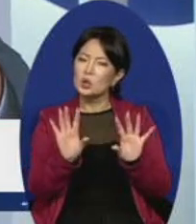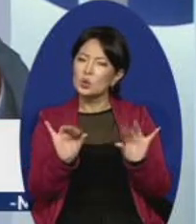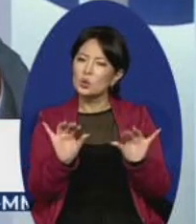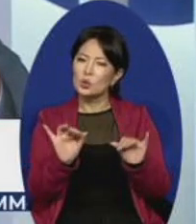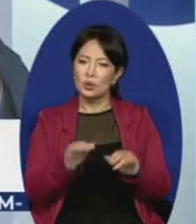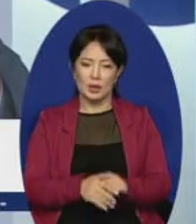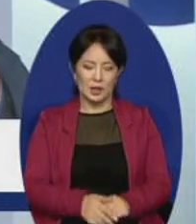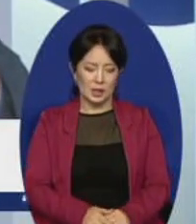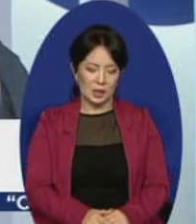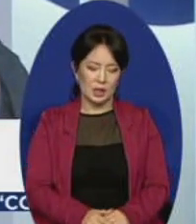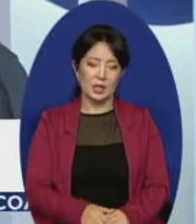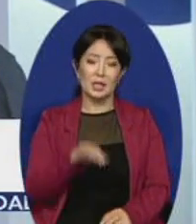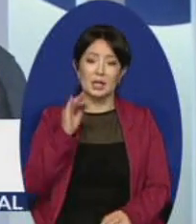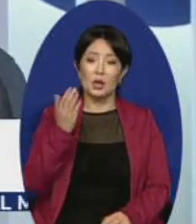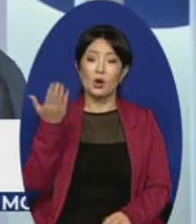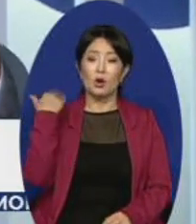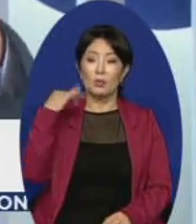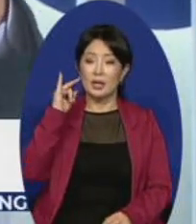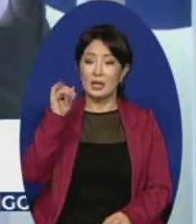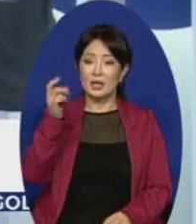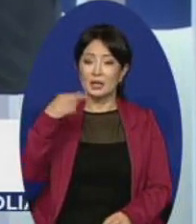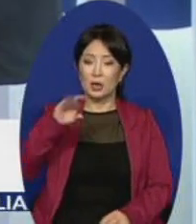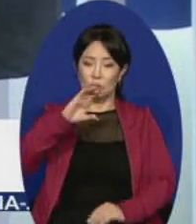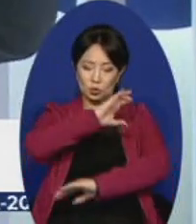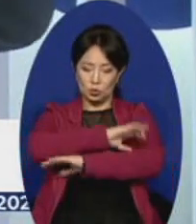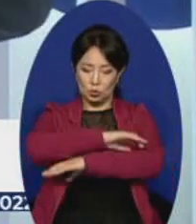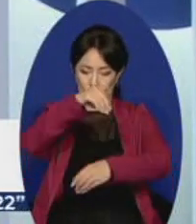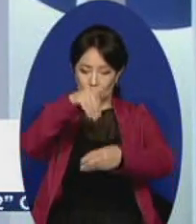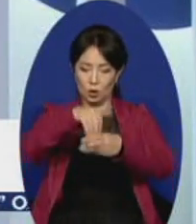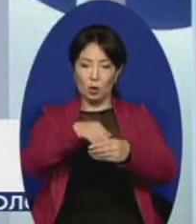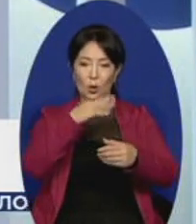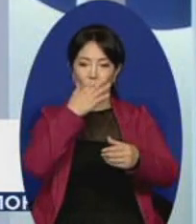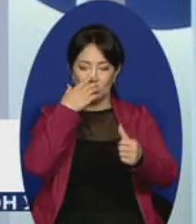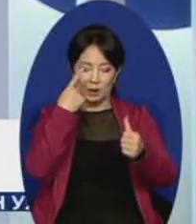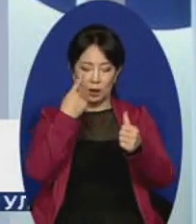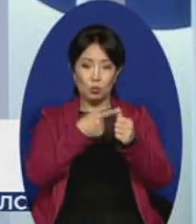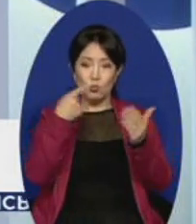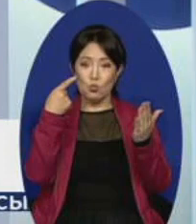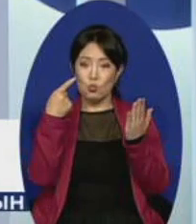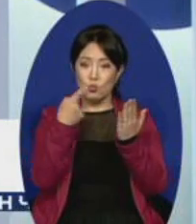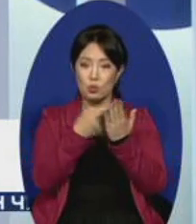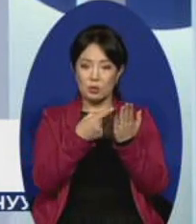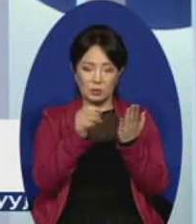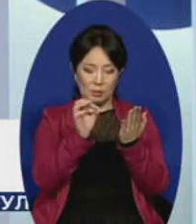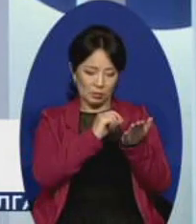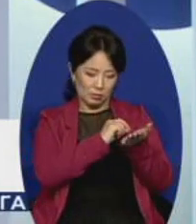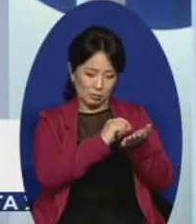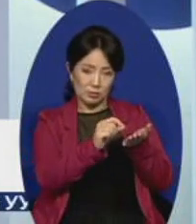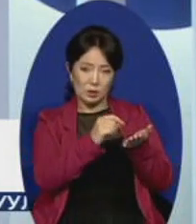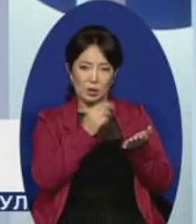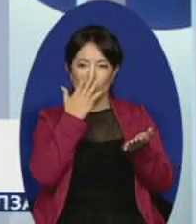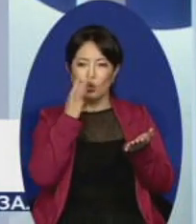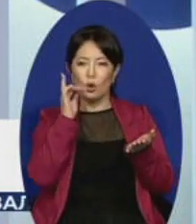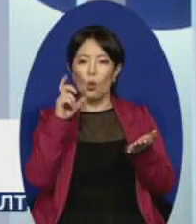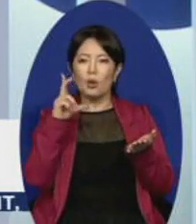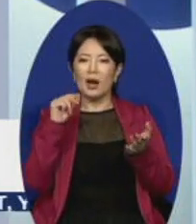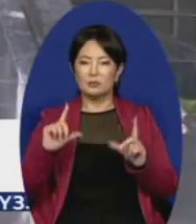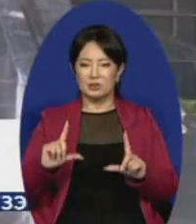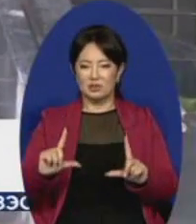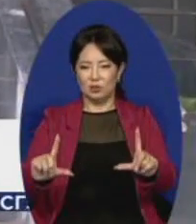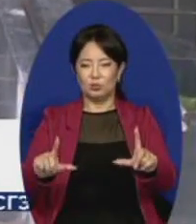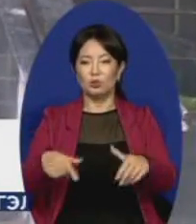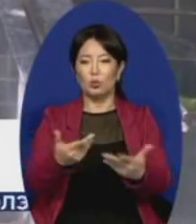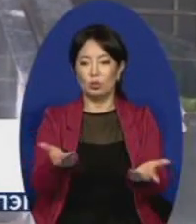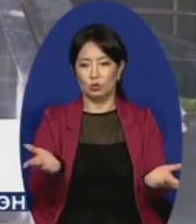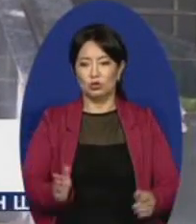гэхээр тухайн жилүүдэд ихтэй сургуулиуд хуваарлагдаагүй бүртгэлд огт байхгүй дугаарыг бичиж хуурамчаар одоо дугаар хуурамч диплом дээр дугаар